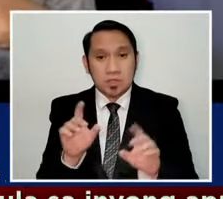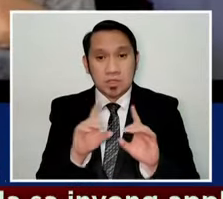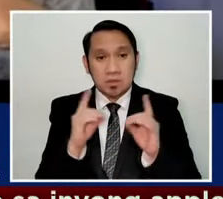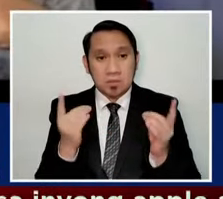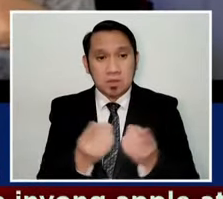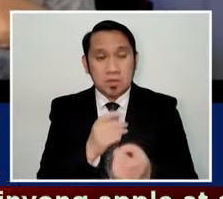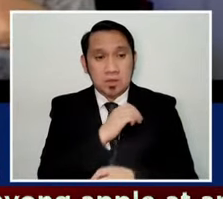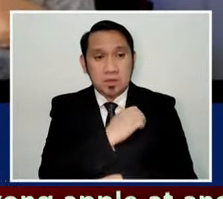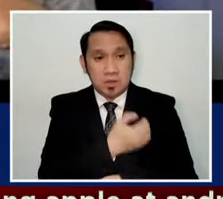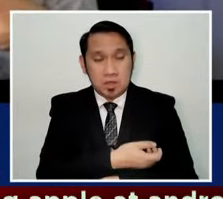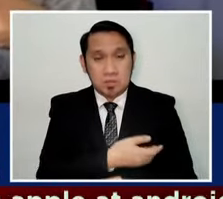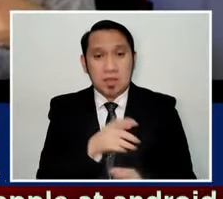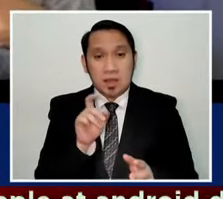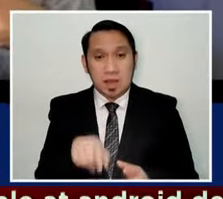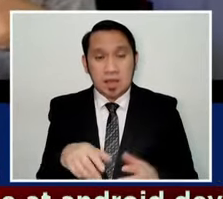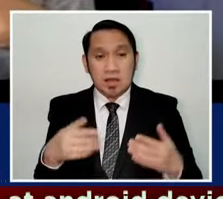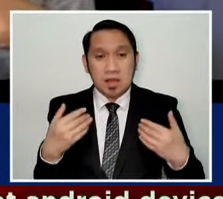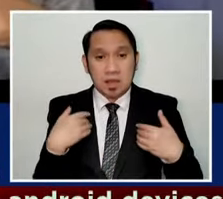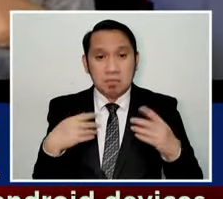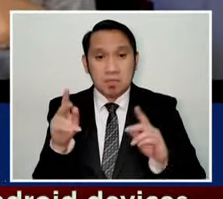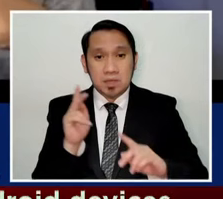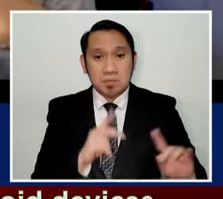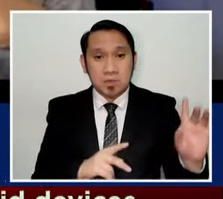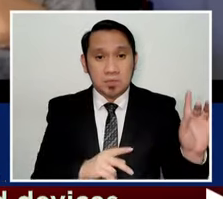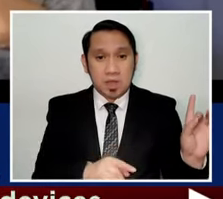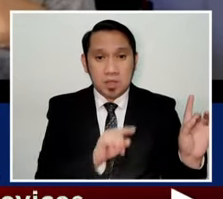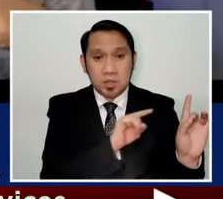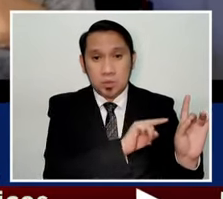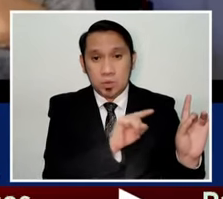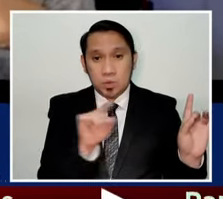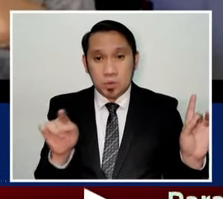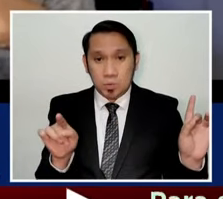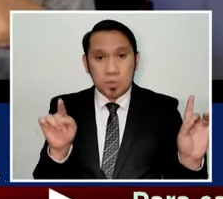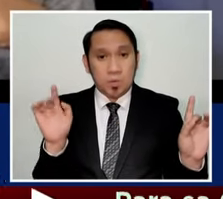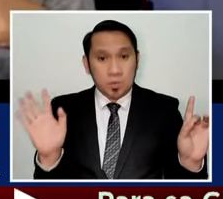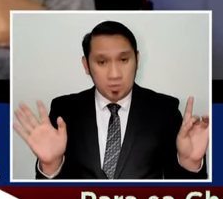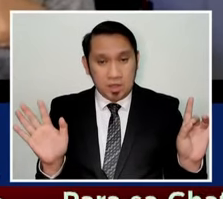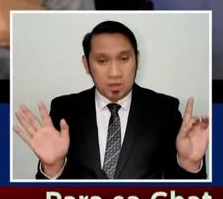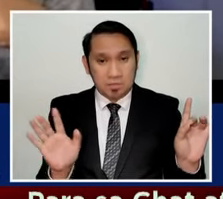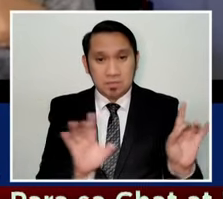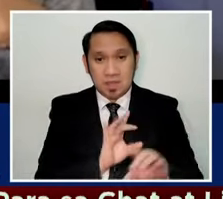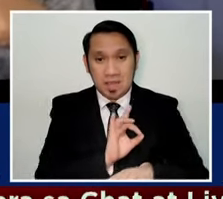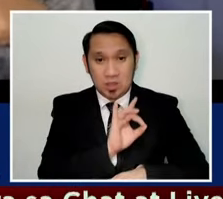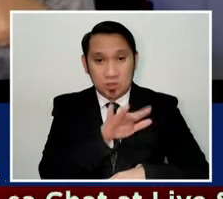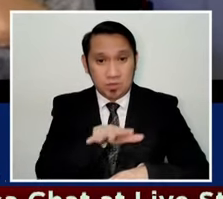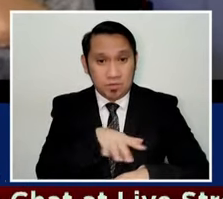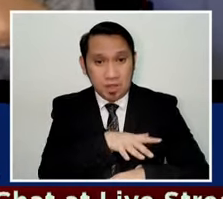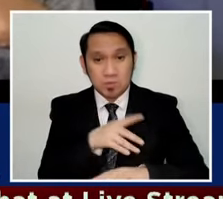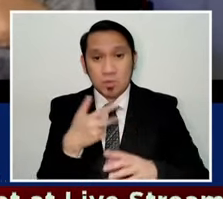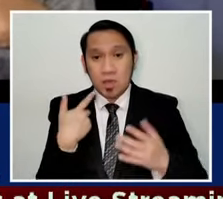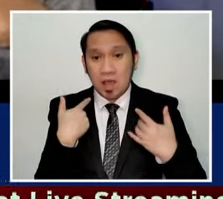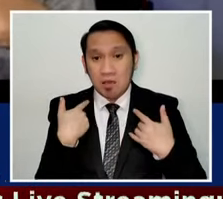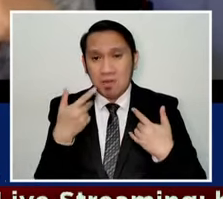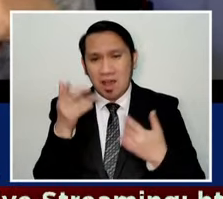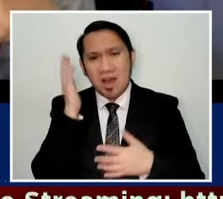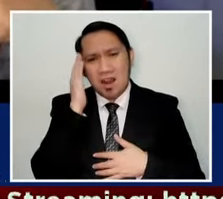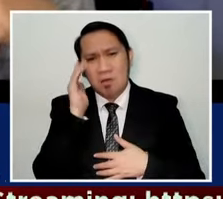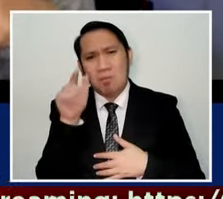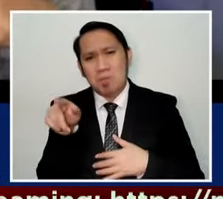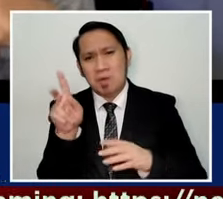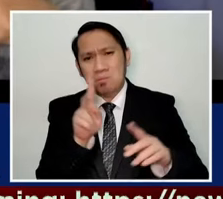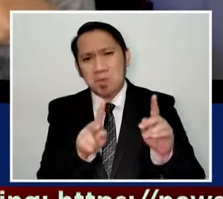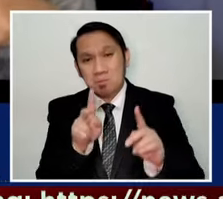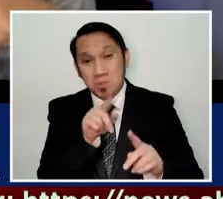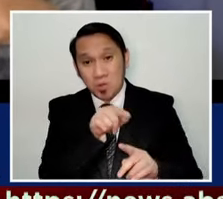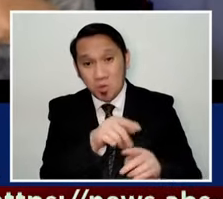tao from 8 to 5. Kasi yun ang alam talaga ng mga transacting public na may tao